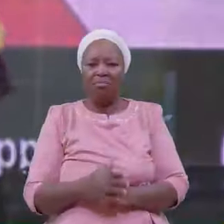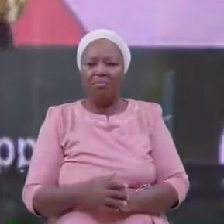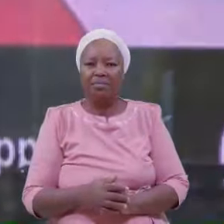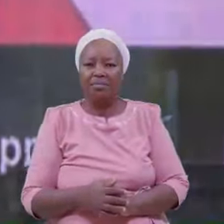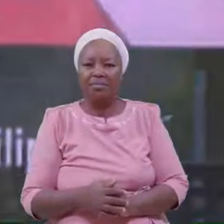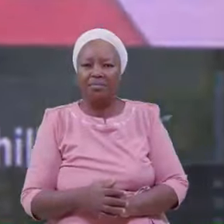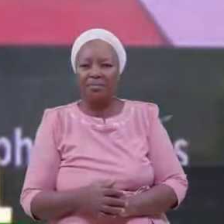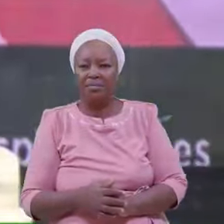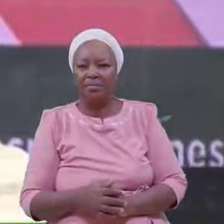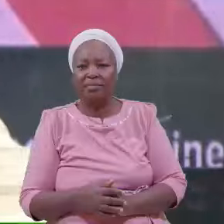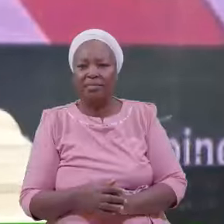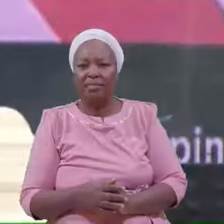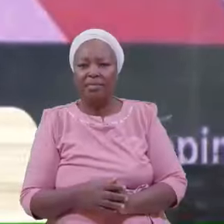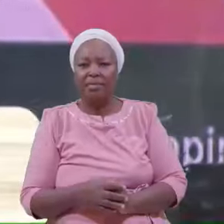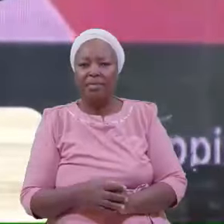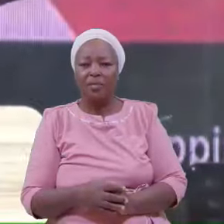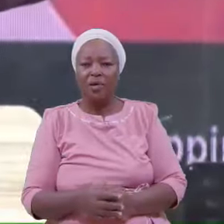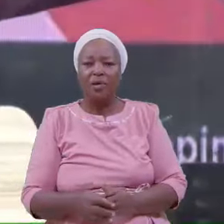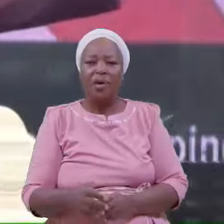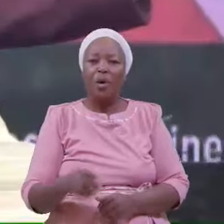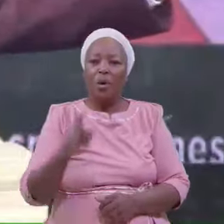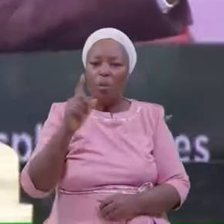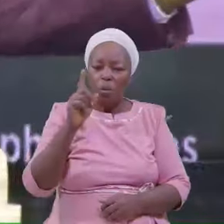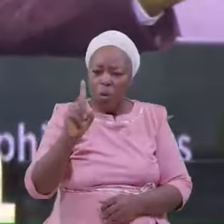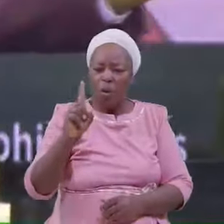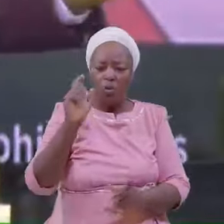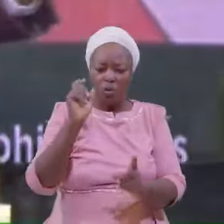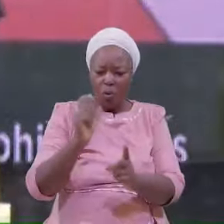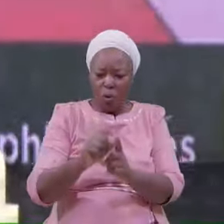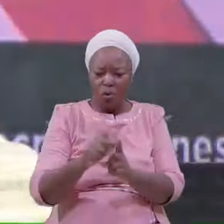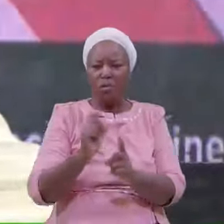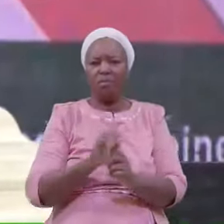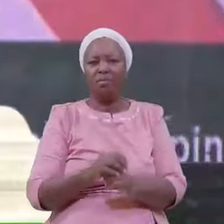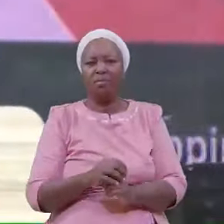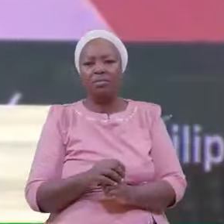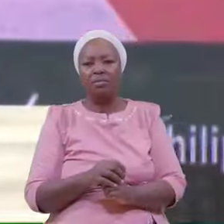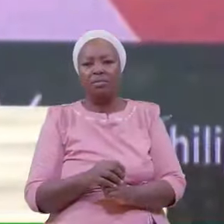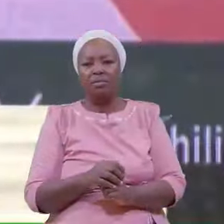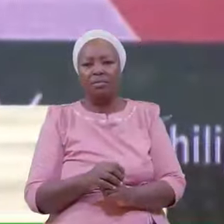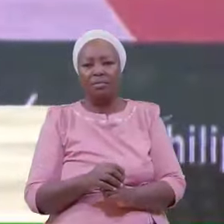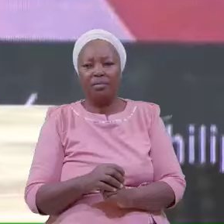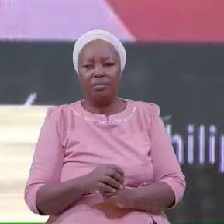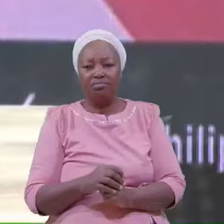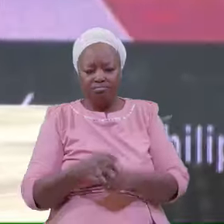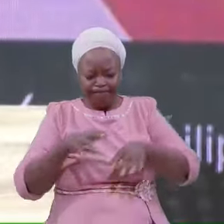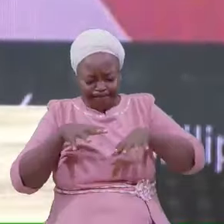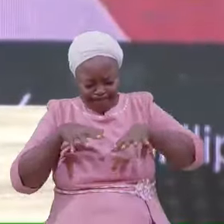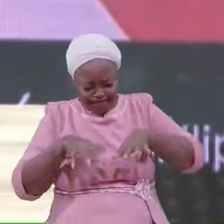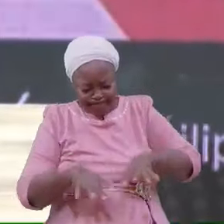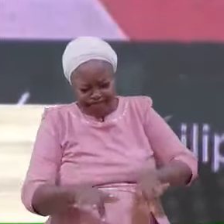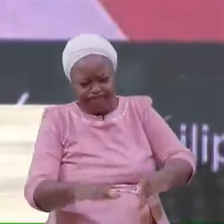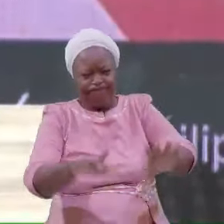para gumaling. Word. Isang salita. Mass healing. Nagkaroon